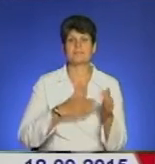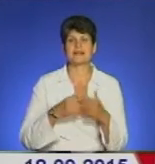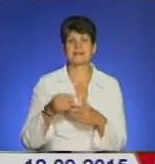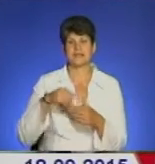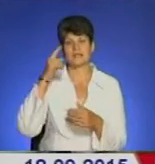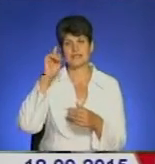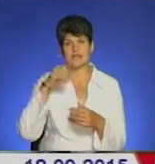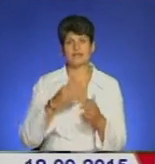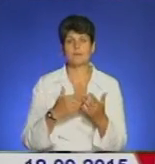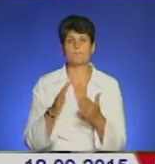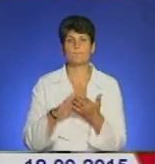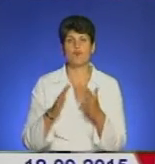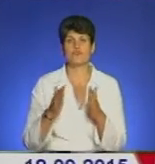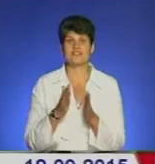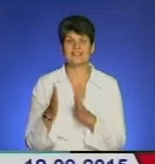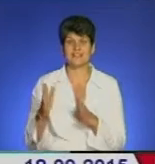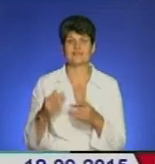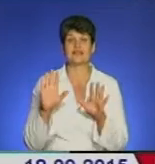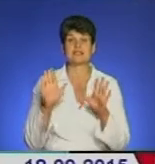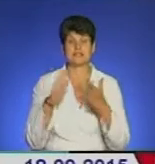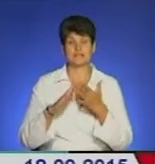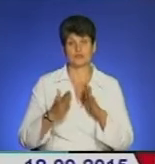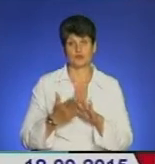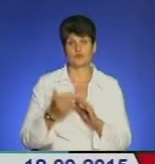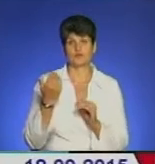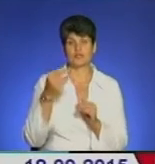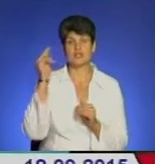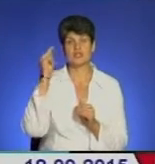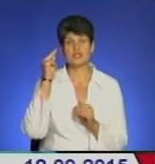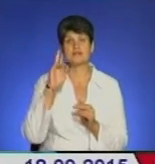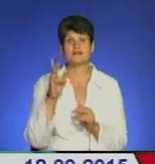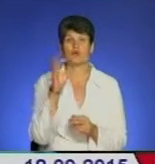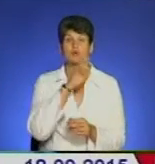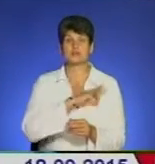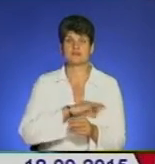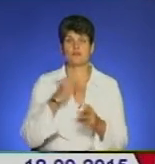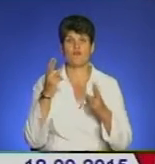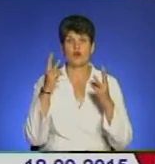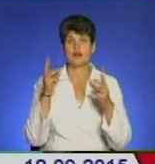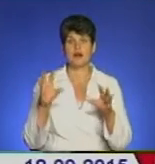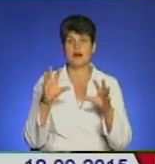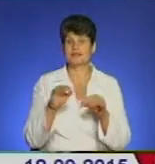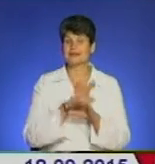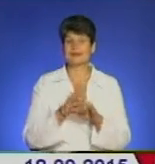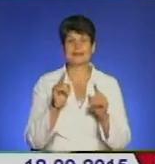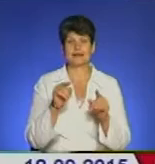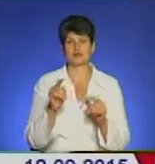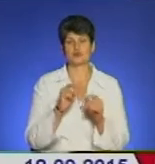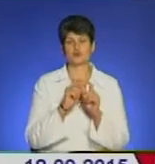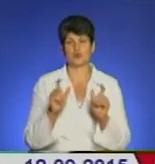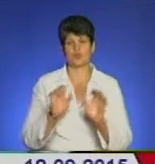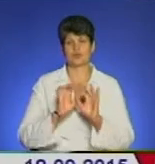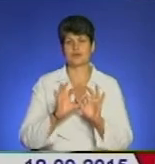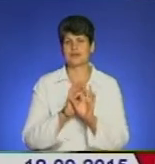поведінки у надзвичайних ситуаціях. Вони вчаться, як користуватися вогнегасниками. Не так, як в школі їм розказують, просто